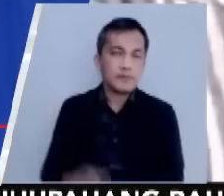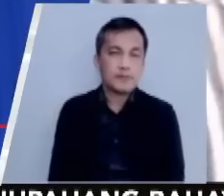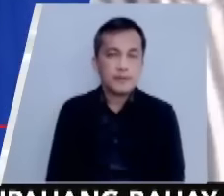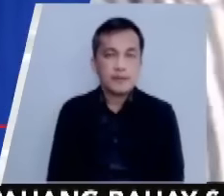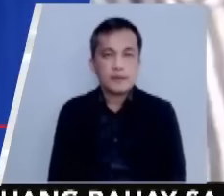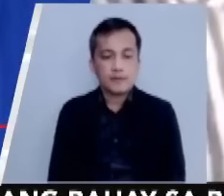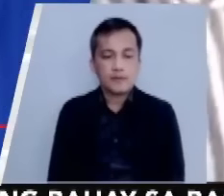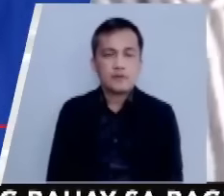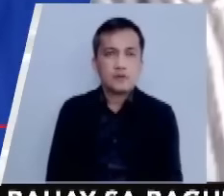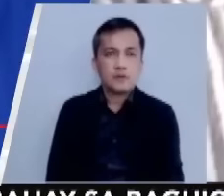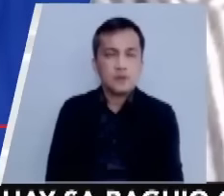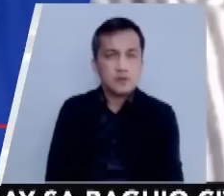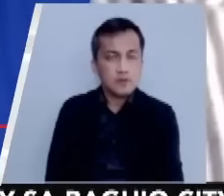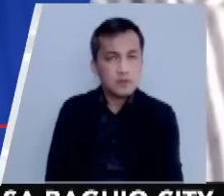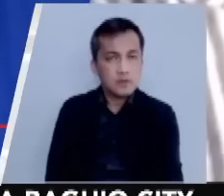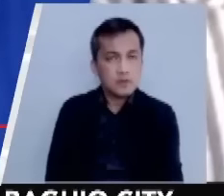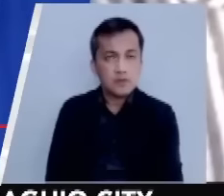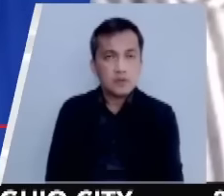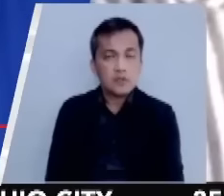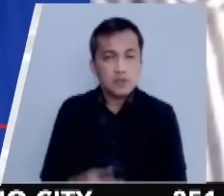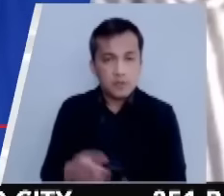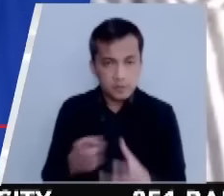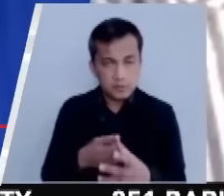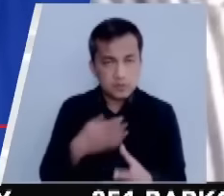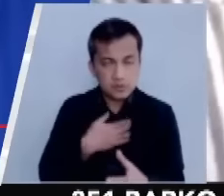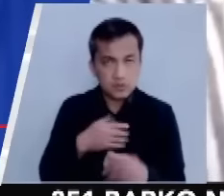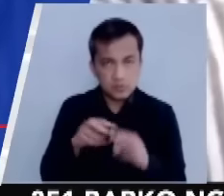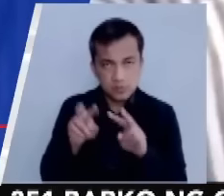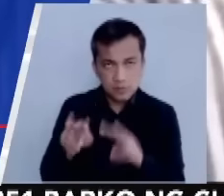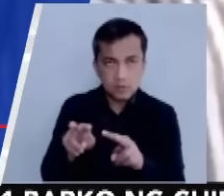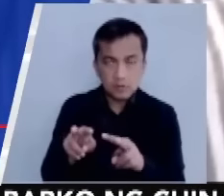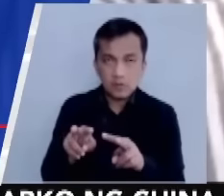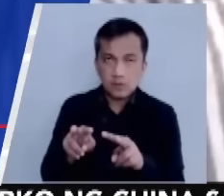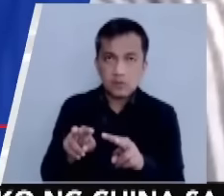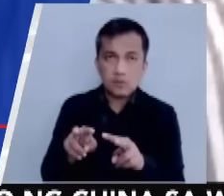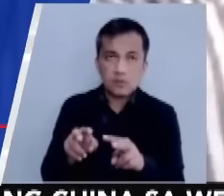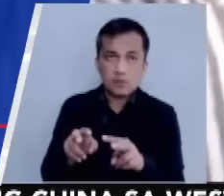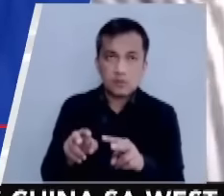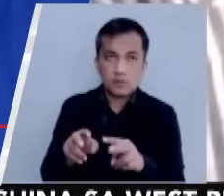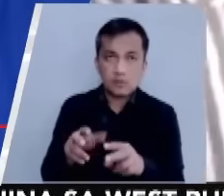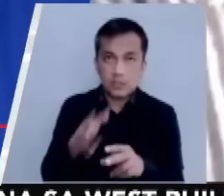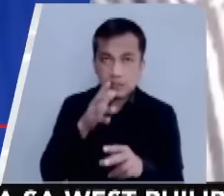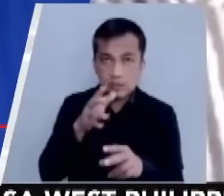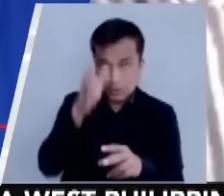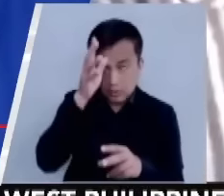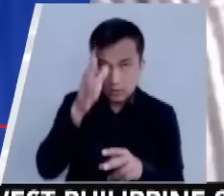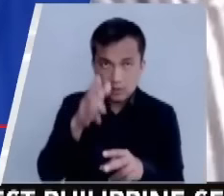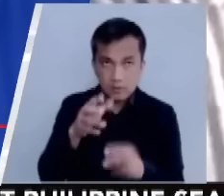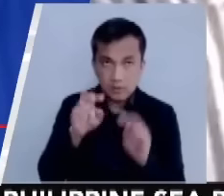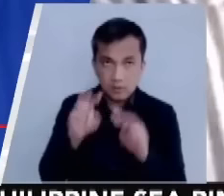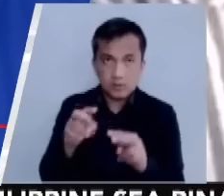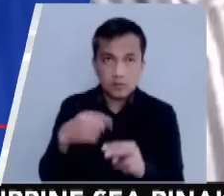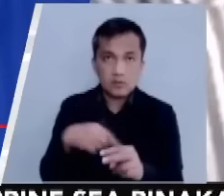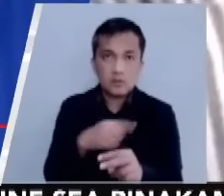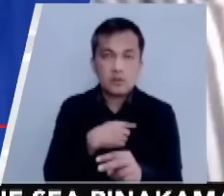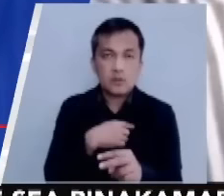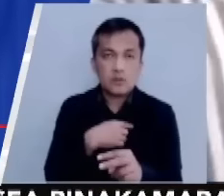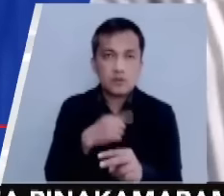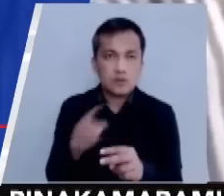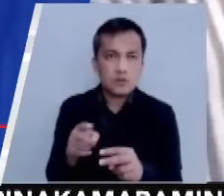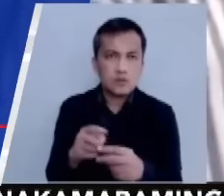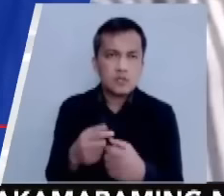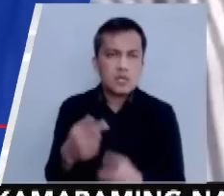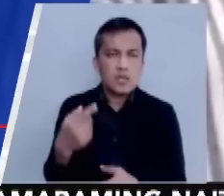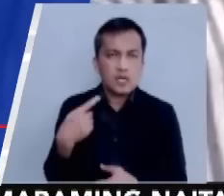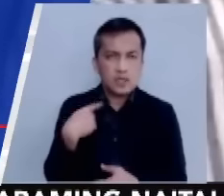gustong mangyari is makita namin yung tatay namin. Makita namin siya in front of us, you know,